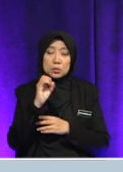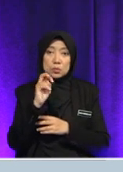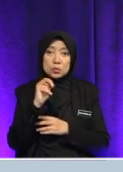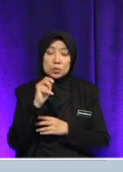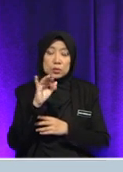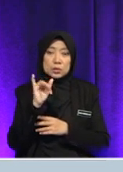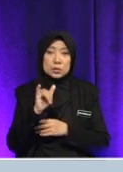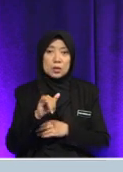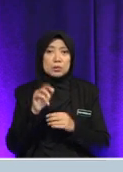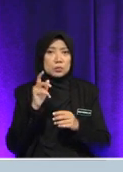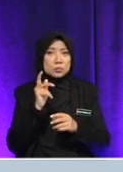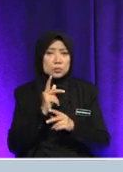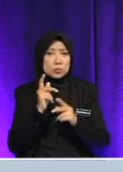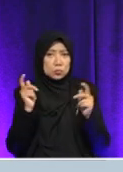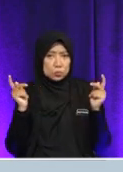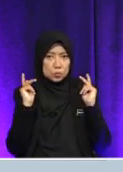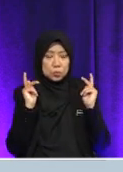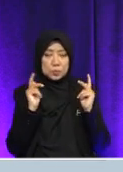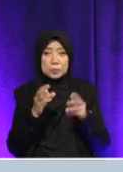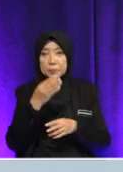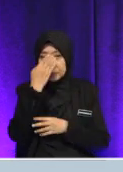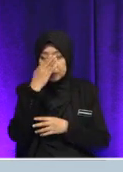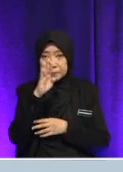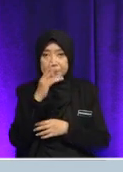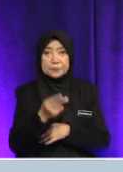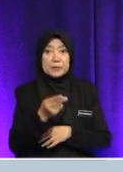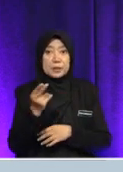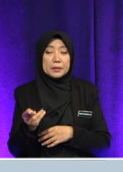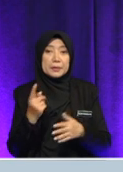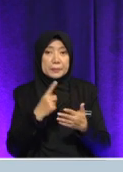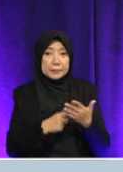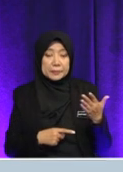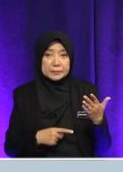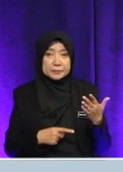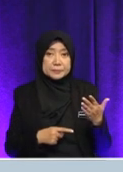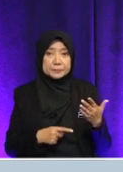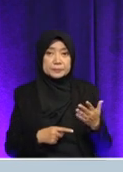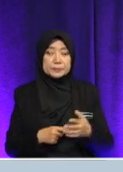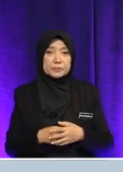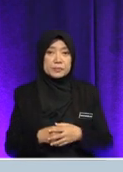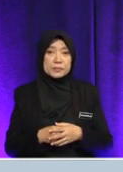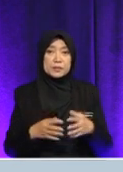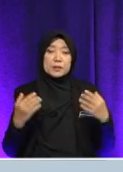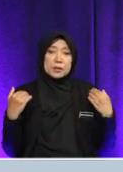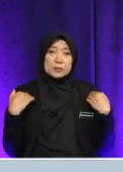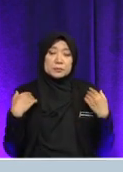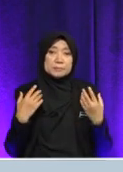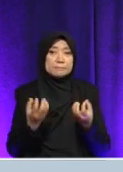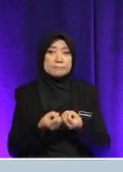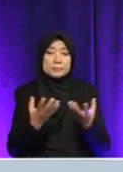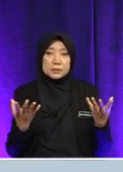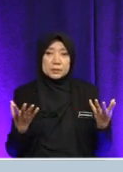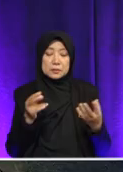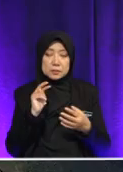berdasarkan bahan yang diberikan contoh bahan yang diberikan Oke dekat depan sana so kita ada berbagai lah salah lagi